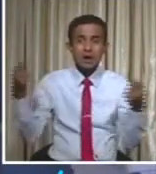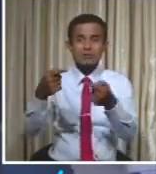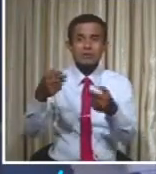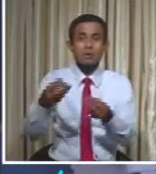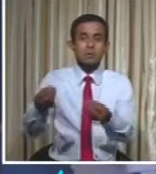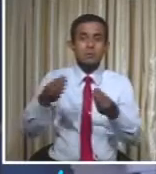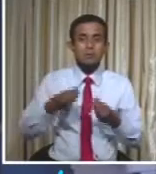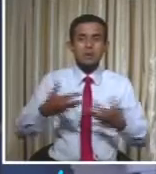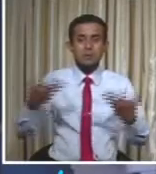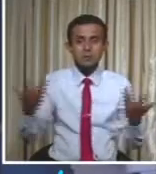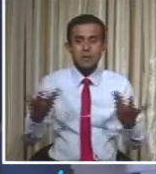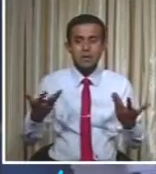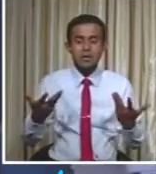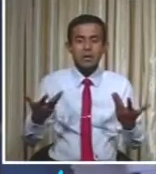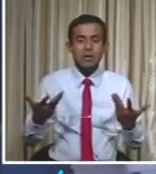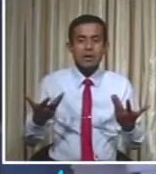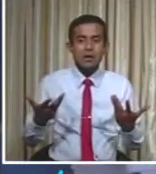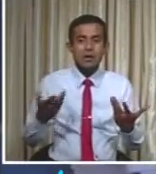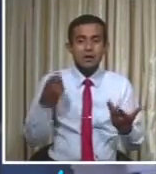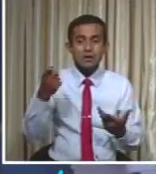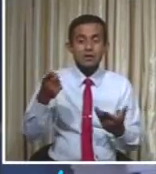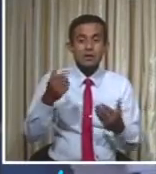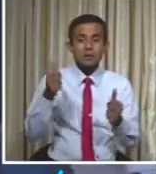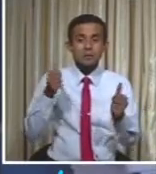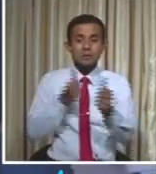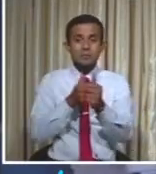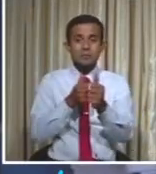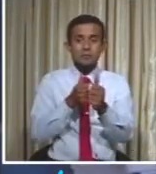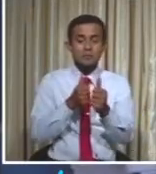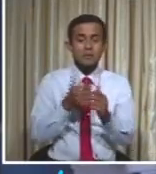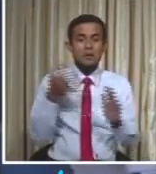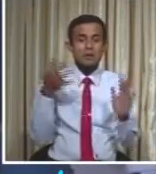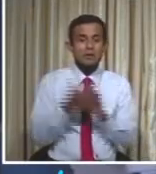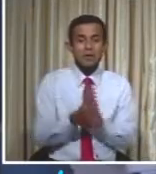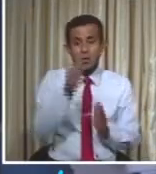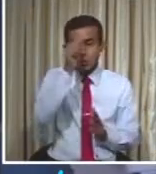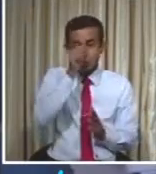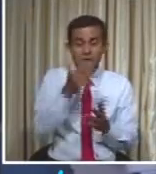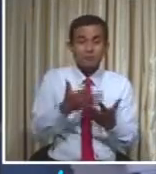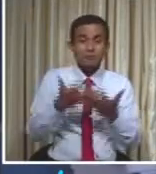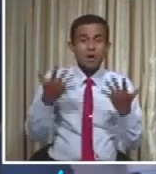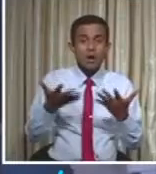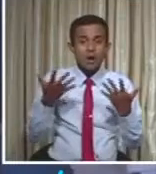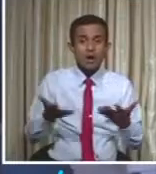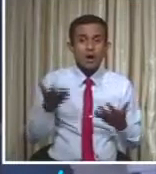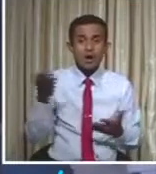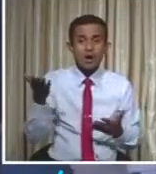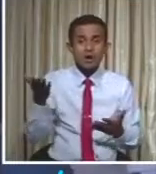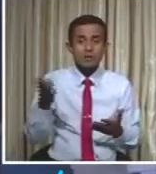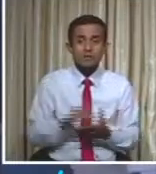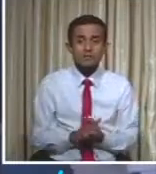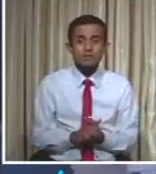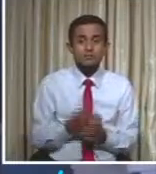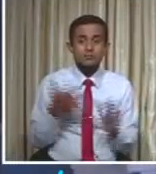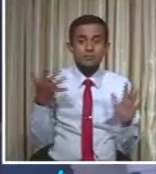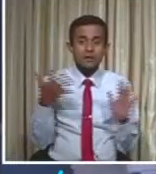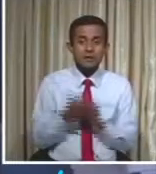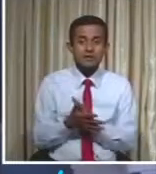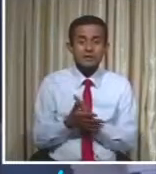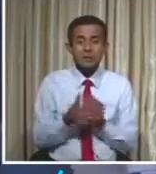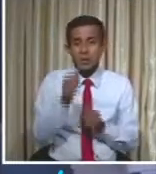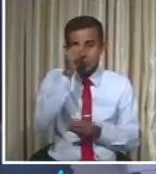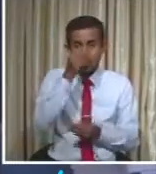ගන්න විදිහක් නැහැ. ඒක පිටිපස්සේ මහා දූෂණ හොරකම් වංචා තියෙනවා. දූෂිත